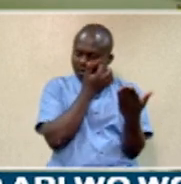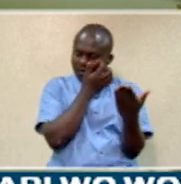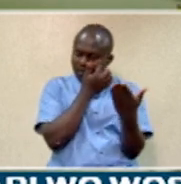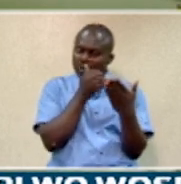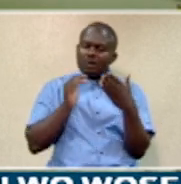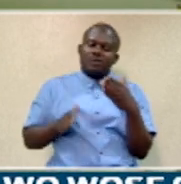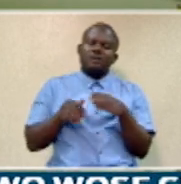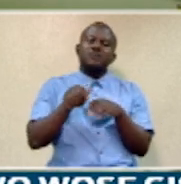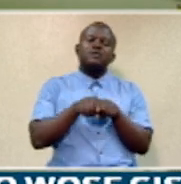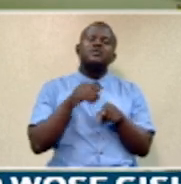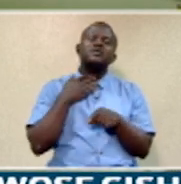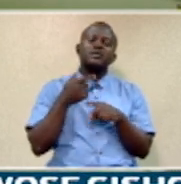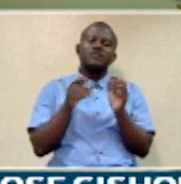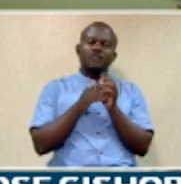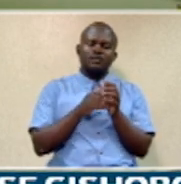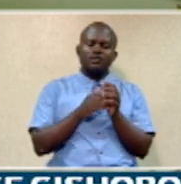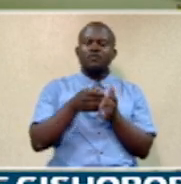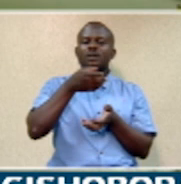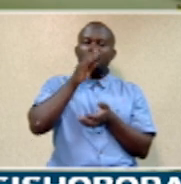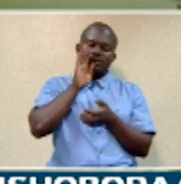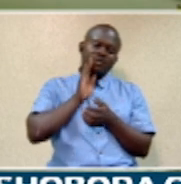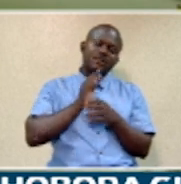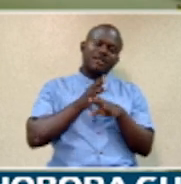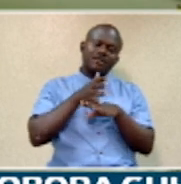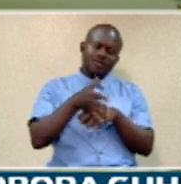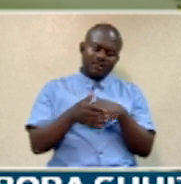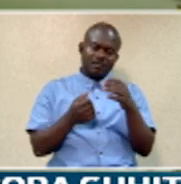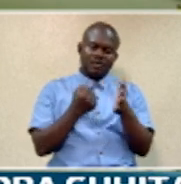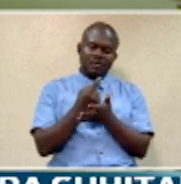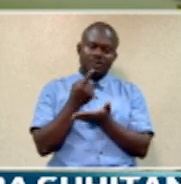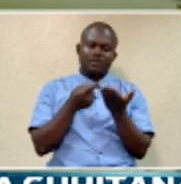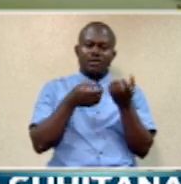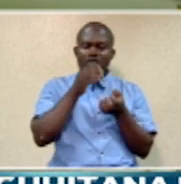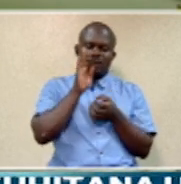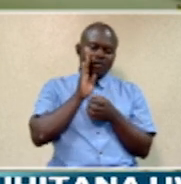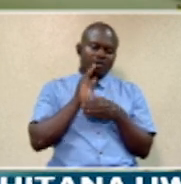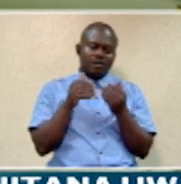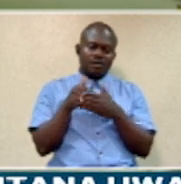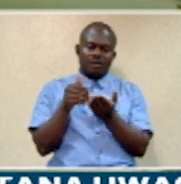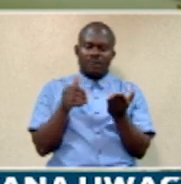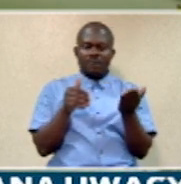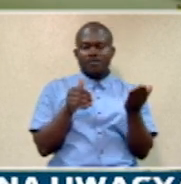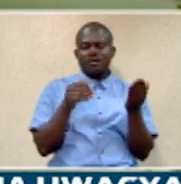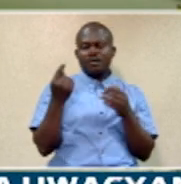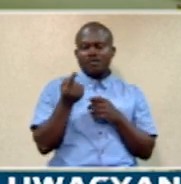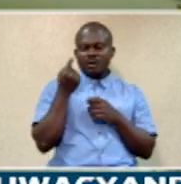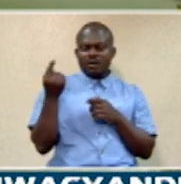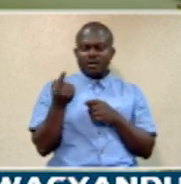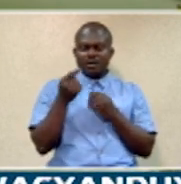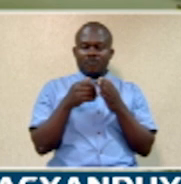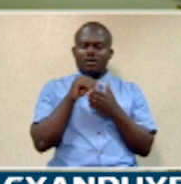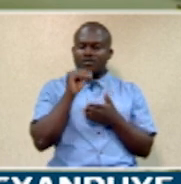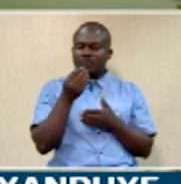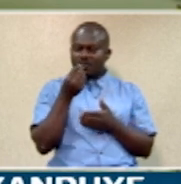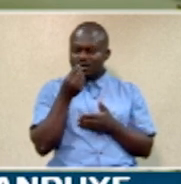ukifata uko wishatse ndetse ukananywa n'inzoga bikanerenga bigatuma kunywa inzoga gusa